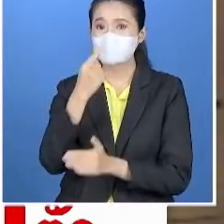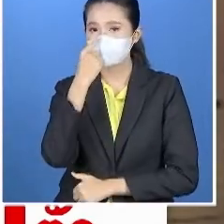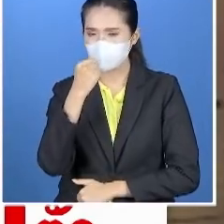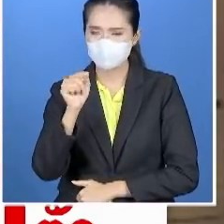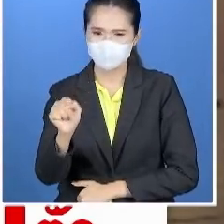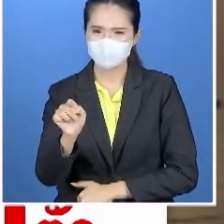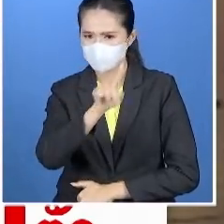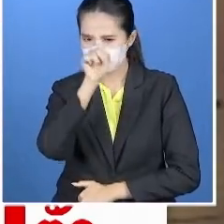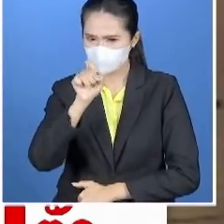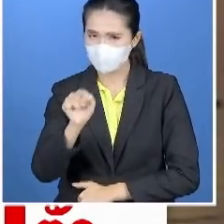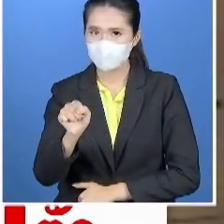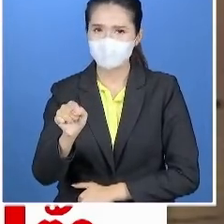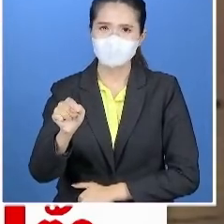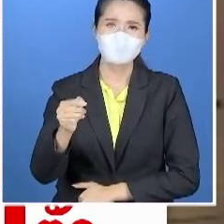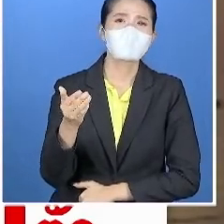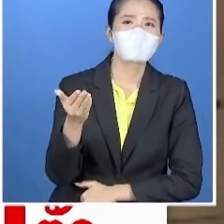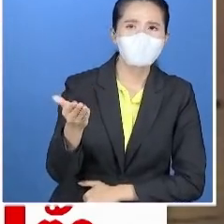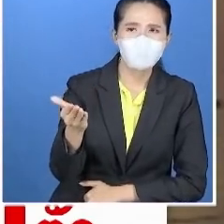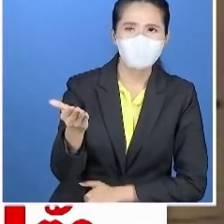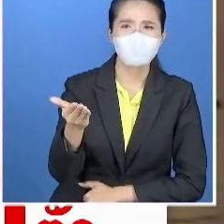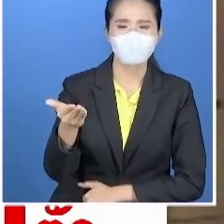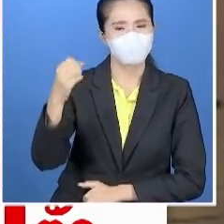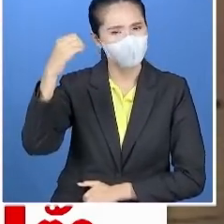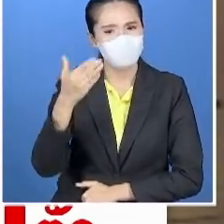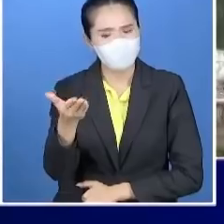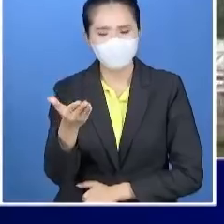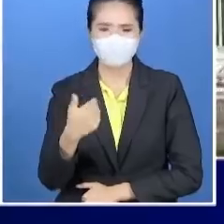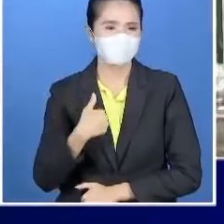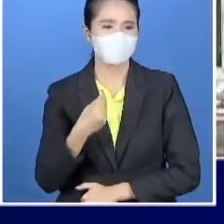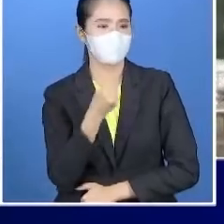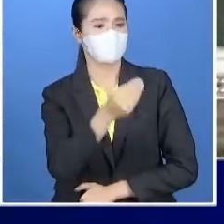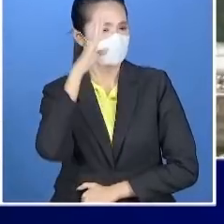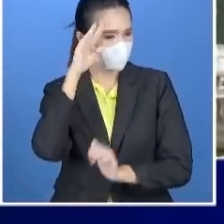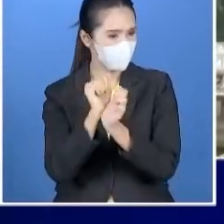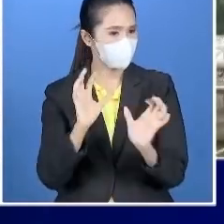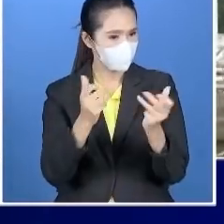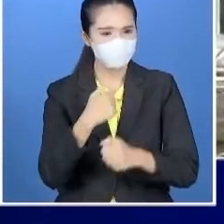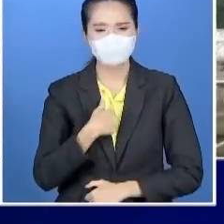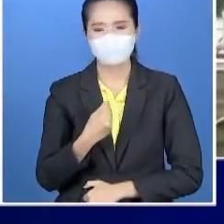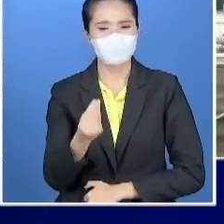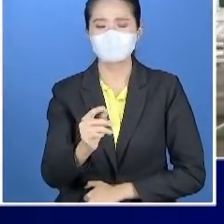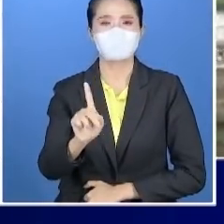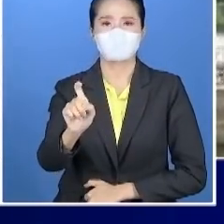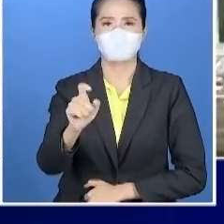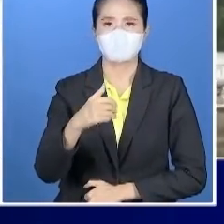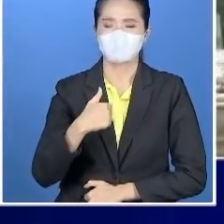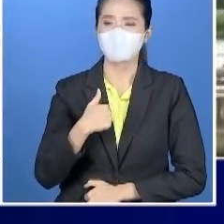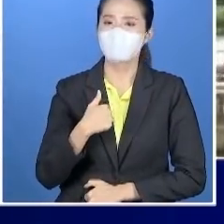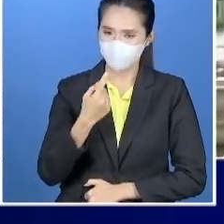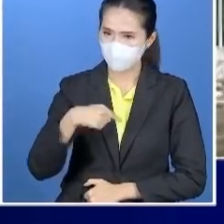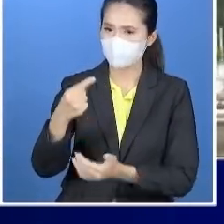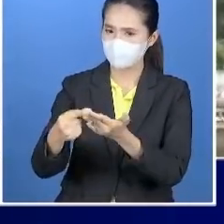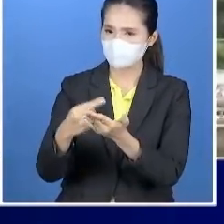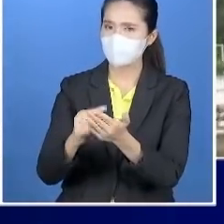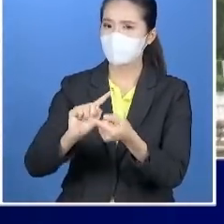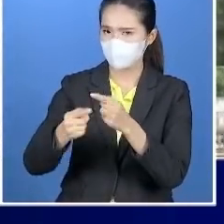ต้ยังคาใจอยู่บอกว่าเนี่ยพยายามจะไปขอกฟผ.แต่กฟผ.บอกว่าให้ตำรวจไปหมดแล้วเอามาเปิดเผยไม่ได ้คุณเต้ก็เลยเดี๋ยวจะไปปรึกษ